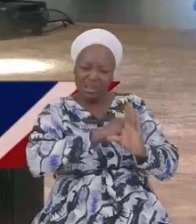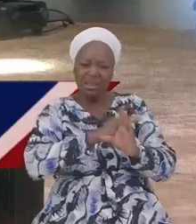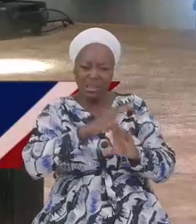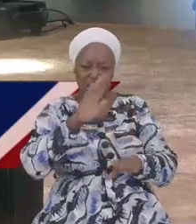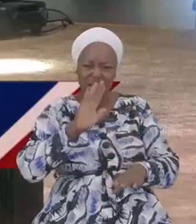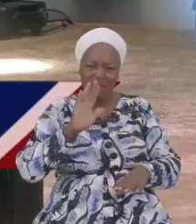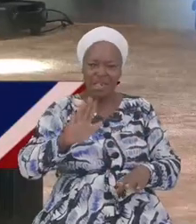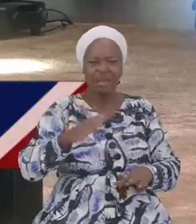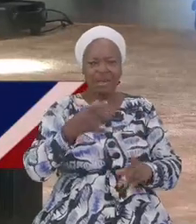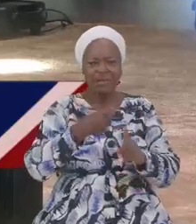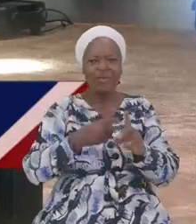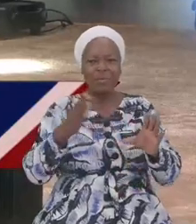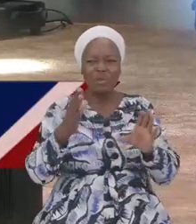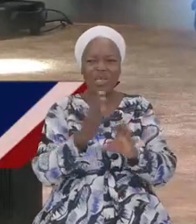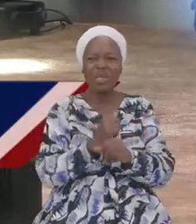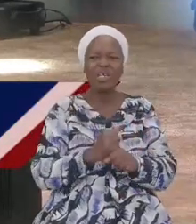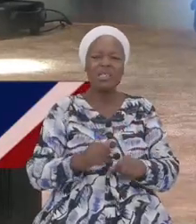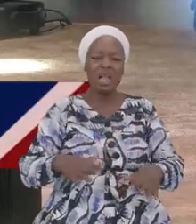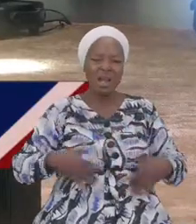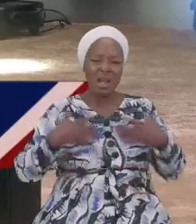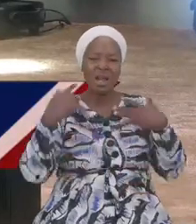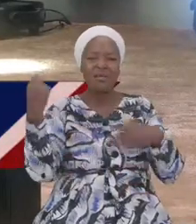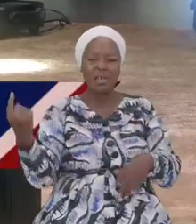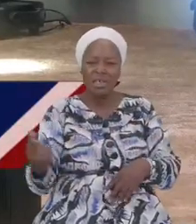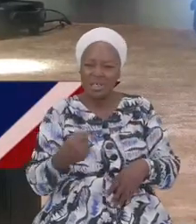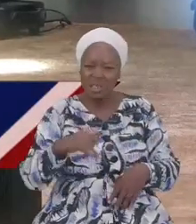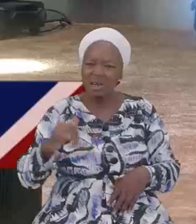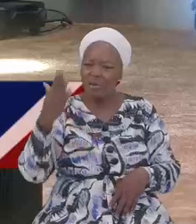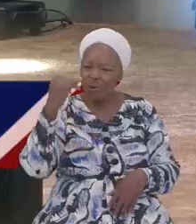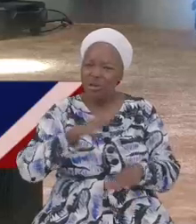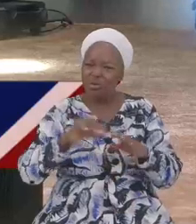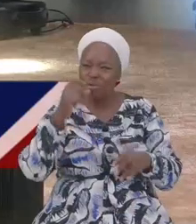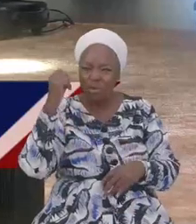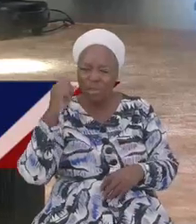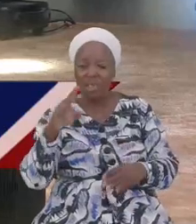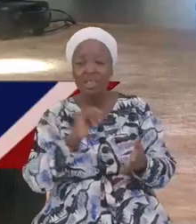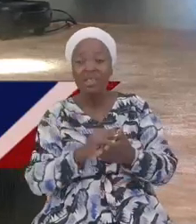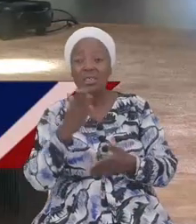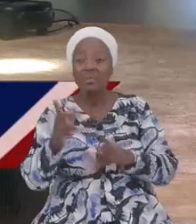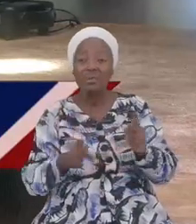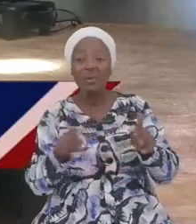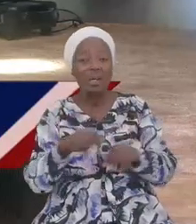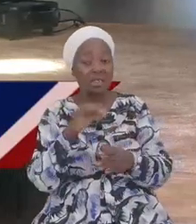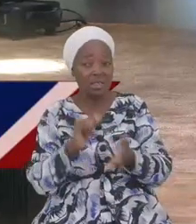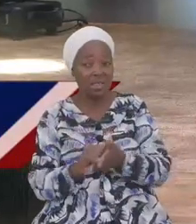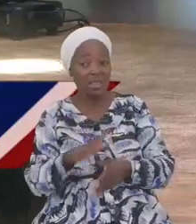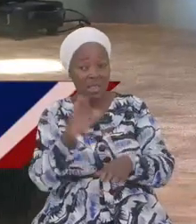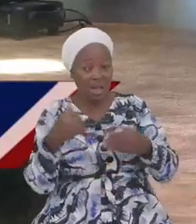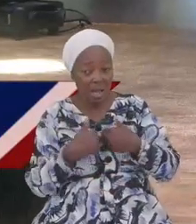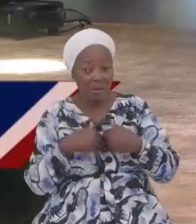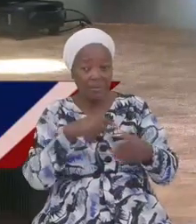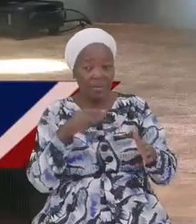de pouvoir avoir la vie éternelle. Lorsque vous comprenez qu'il y a des gens comme ça, ils ont cette